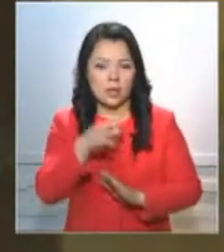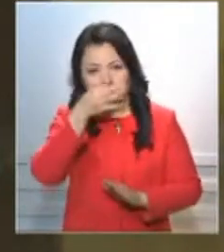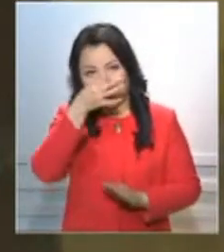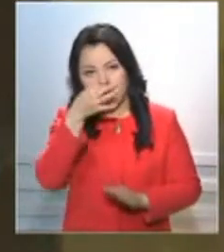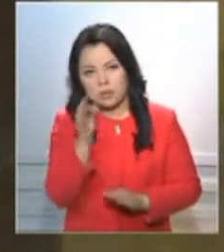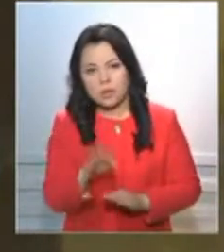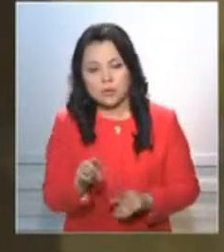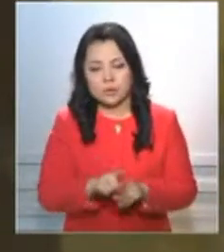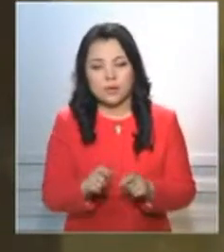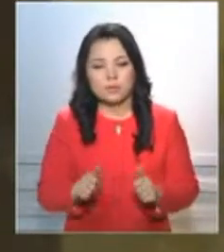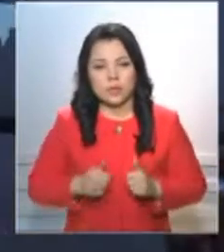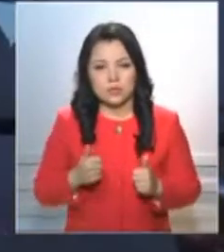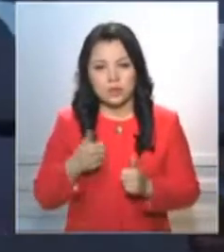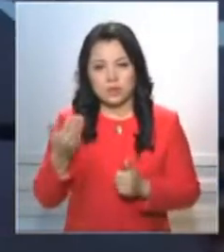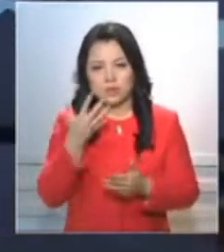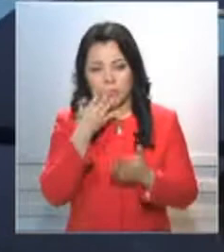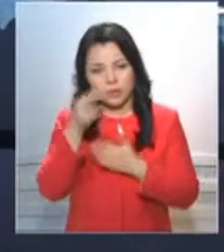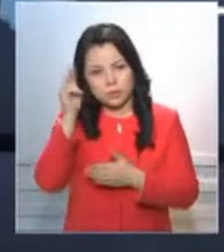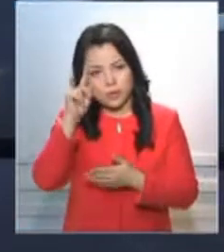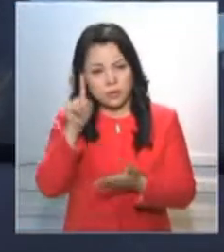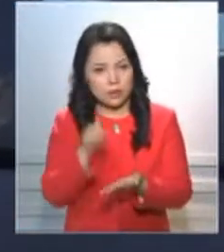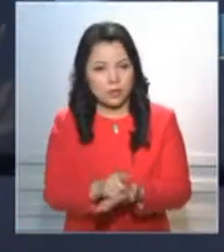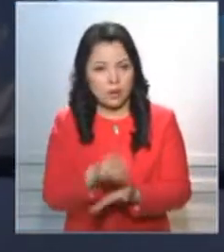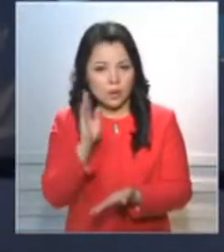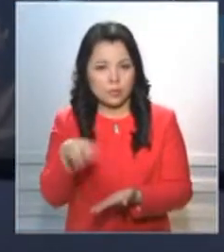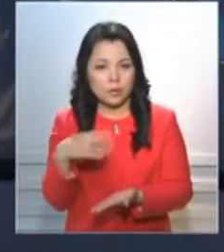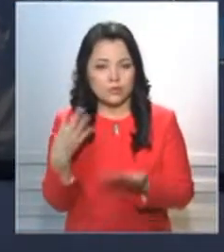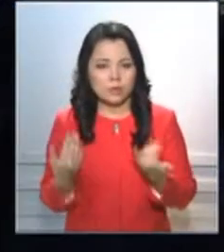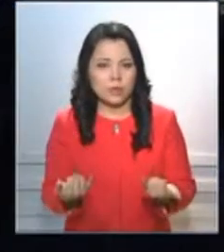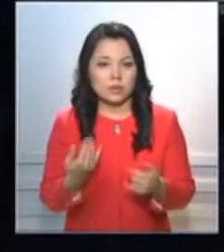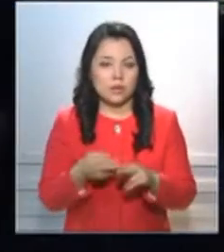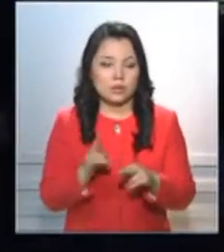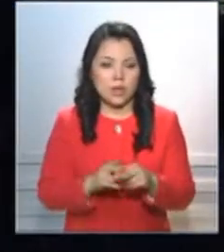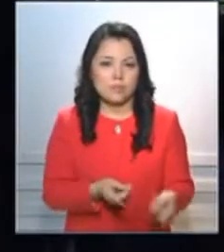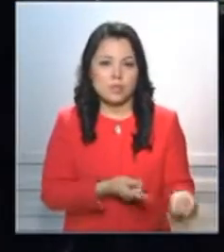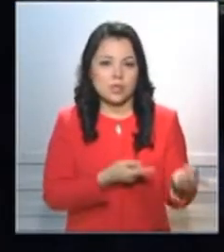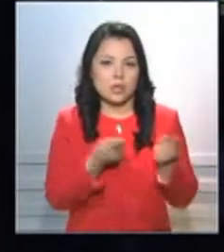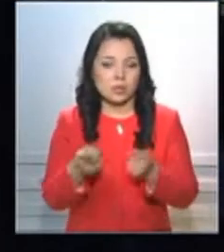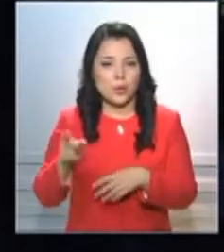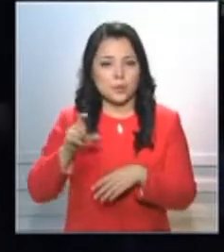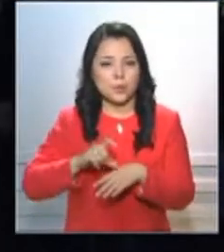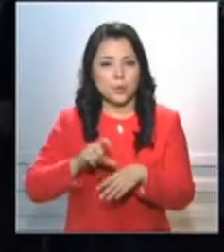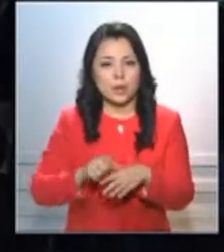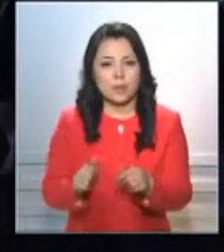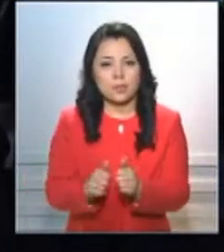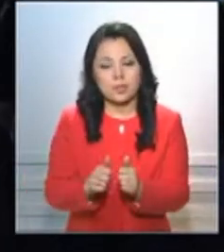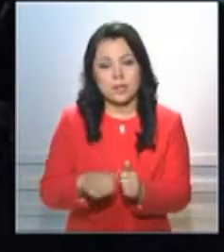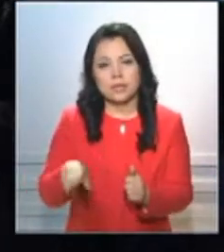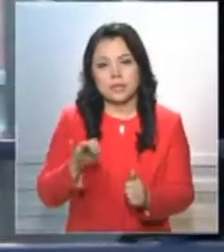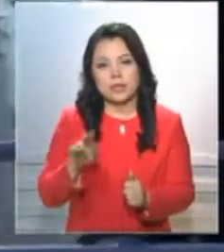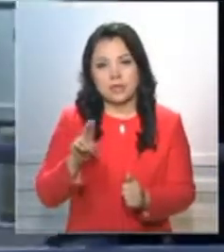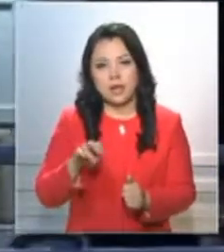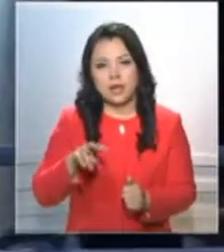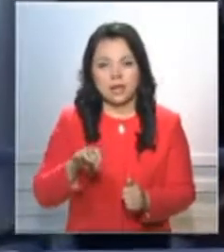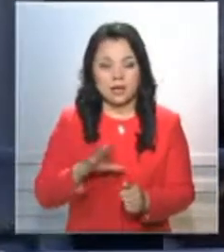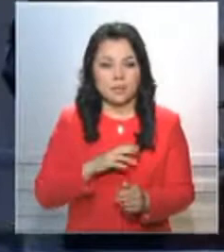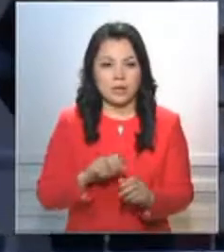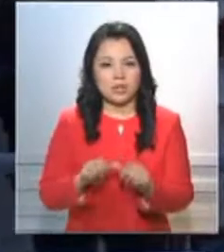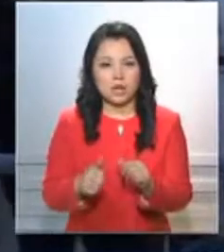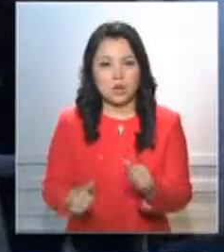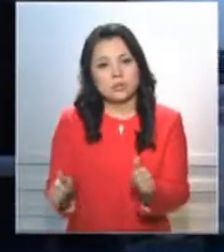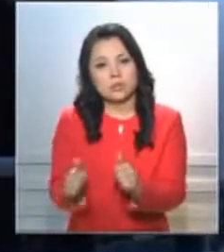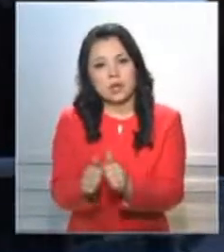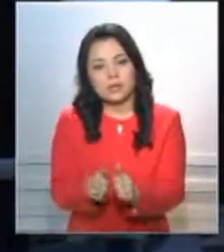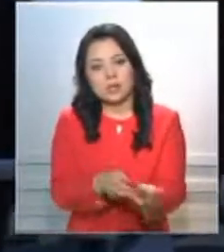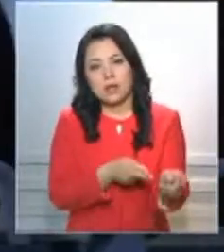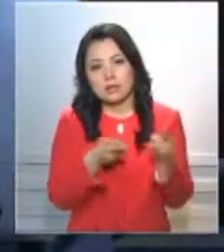тәжірибесіне жүгінетін боламыз. Таңбозора Лесбос аралынан аттанған мигранттар Түркияның батысындағы Дикели қаласының жағалауына жетуі керек.